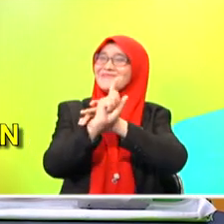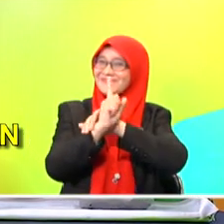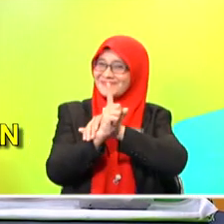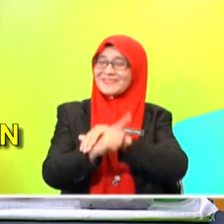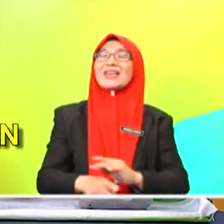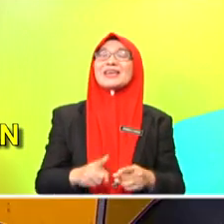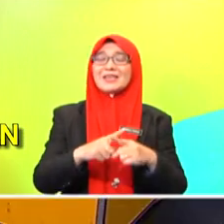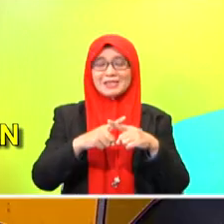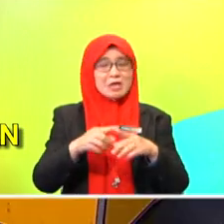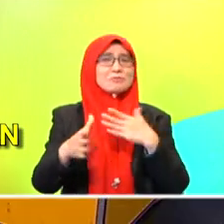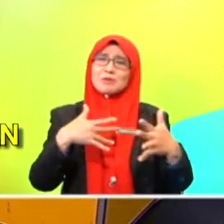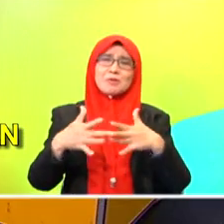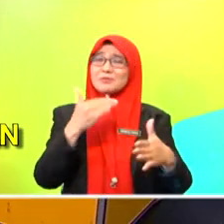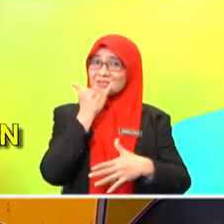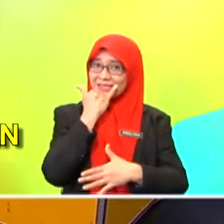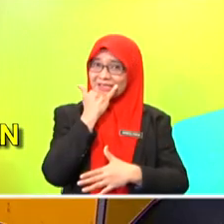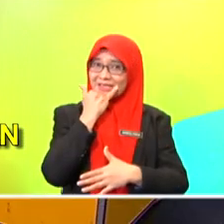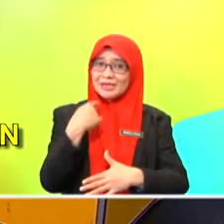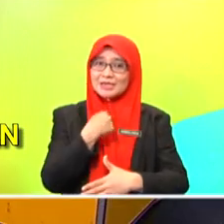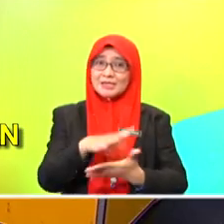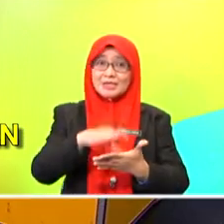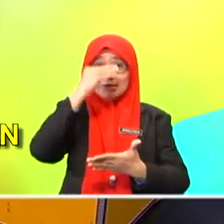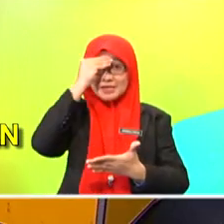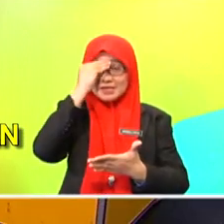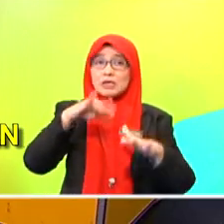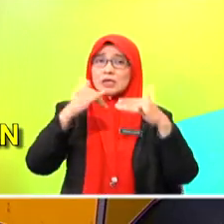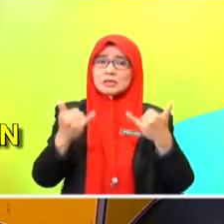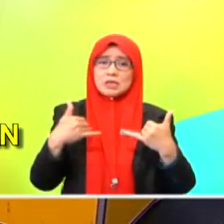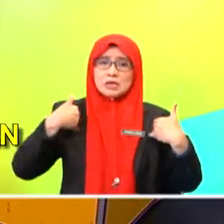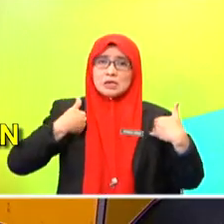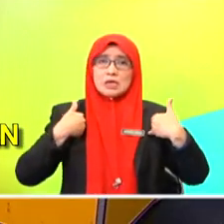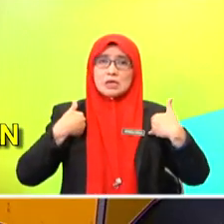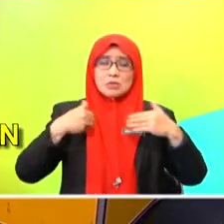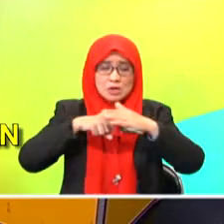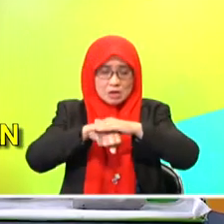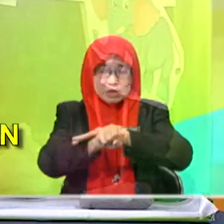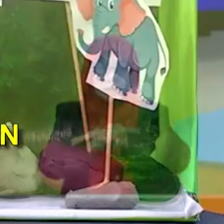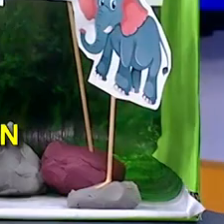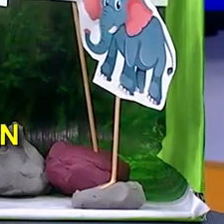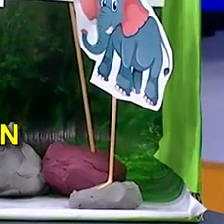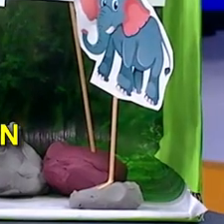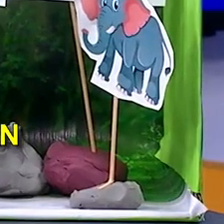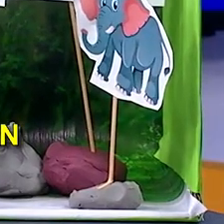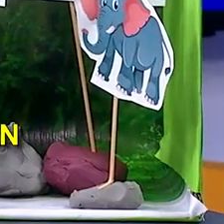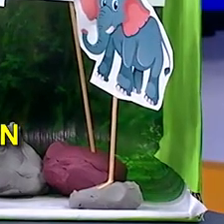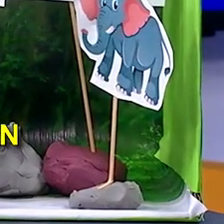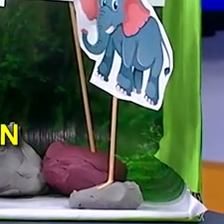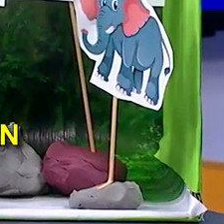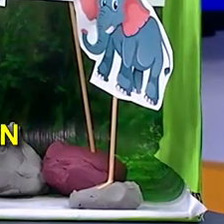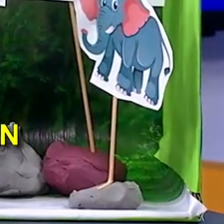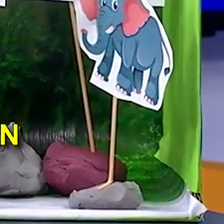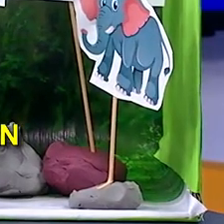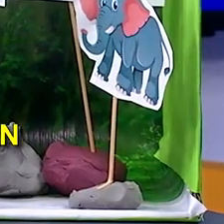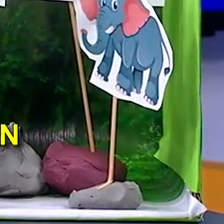proses pembelajaran. Yang kedua kita tengok pula melahirkan anak. Okey, kuda betul, lembu pun betul. Kita ada